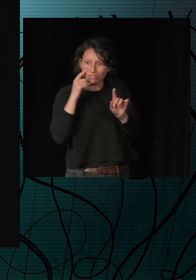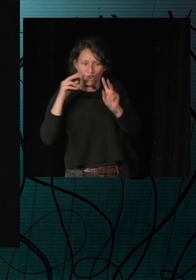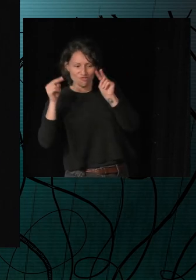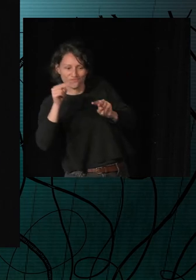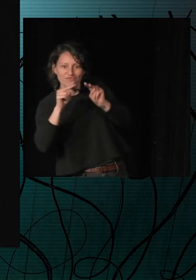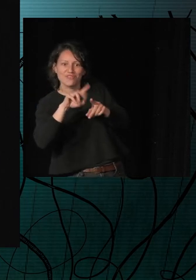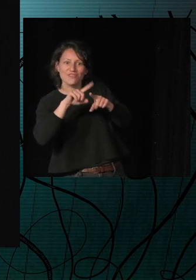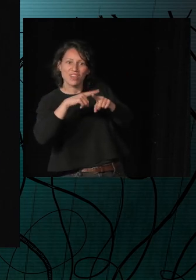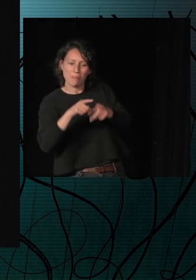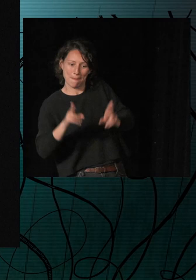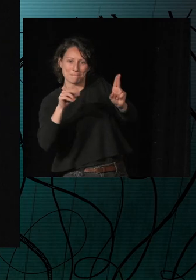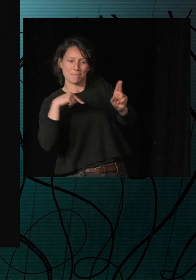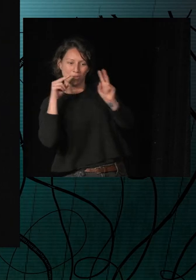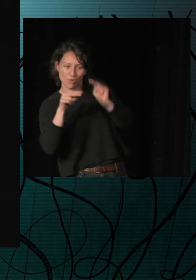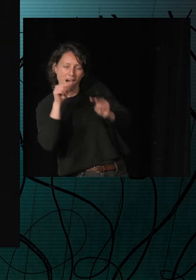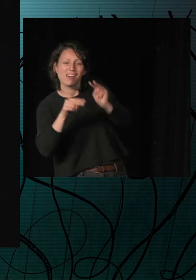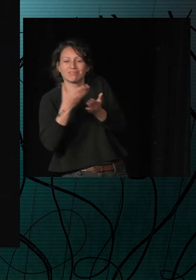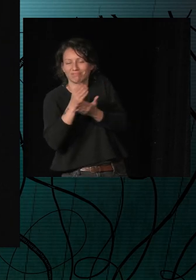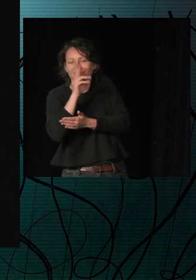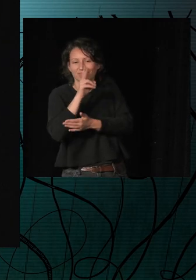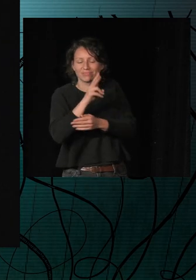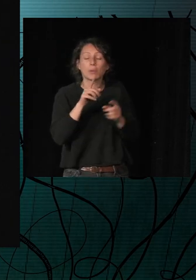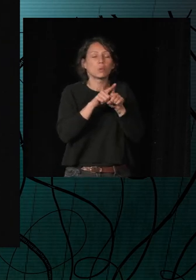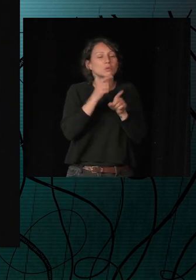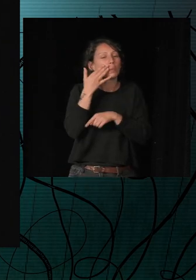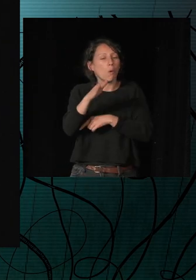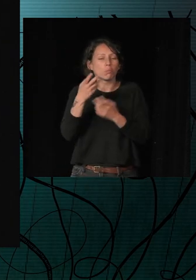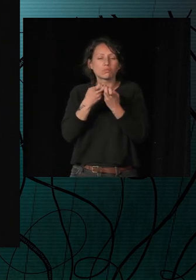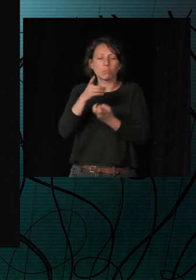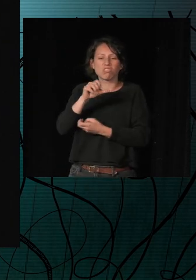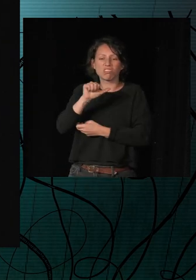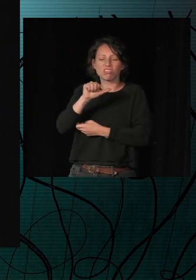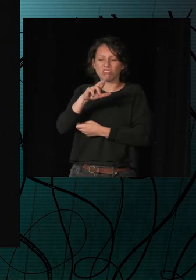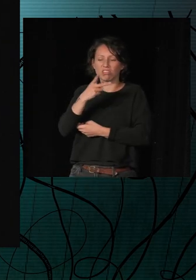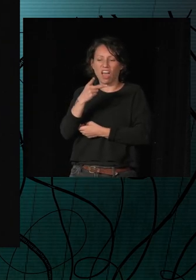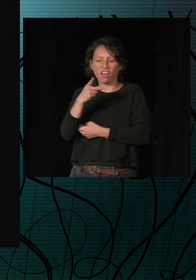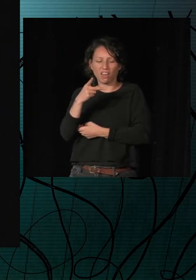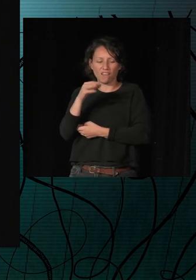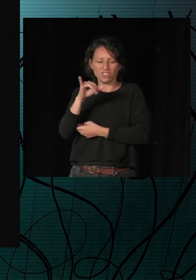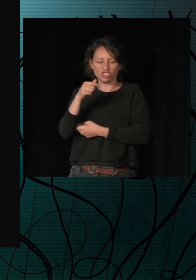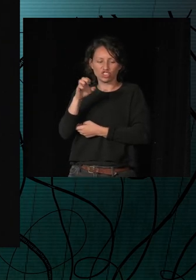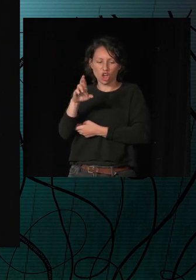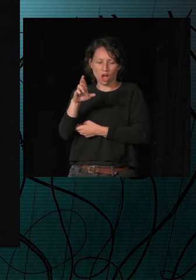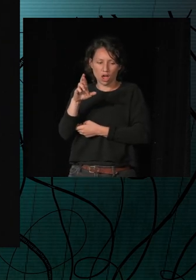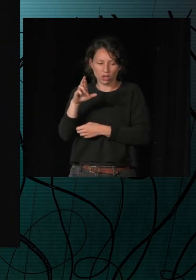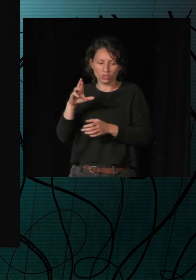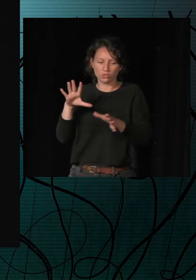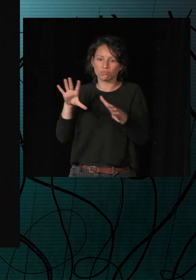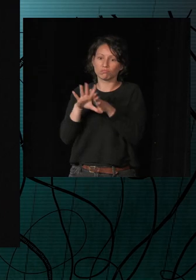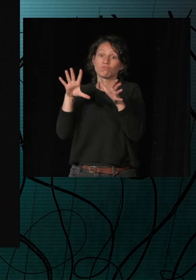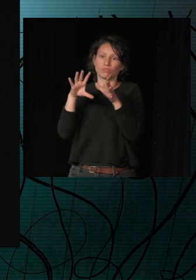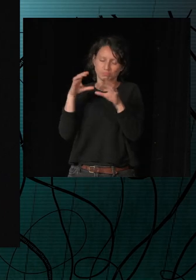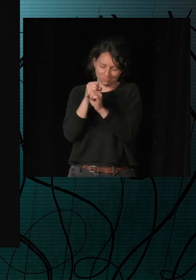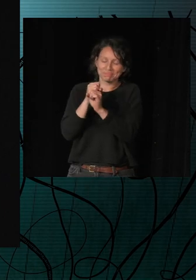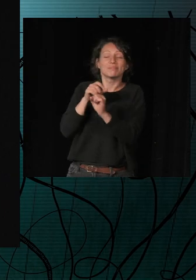pictures où on va avoir en fait la possibilité alors là je parle plutôt quand on y joue à deux euh on a un côté